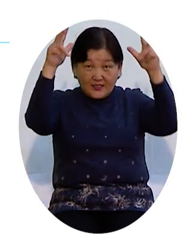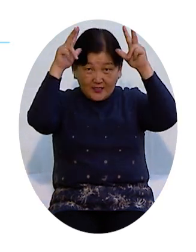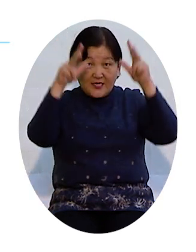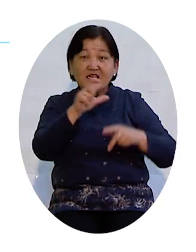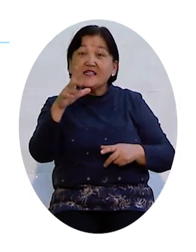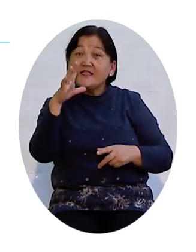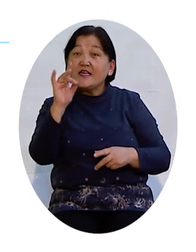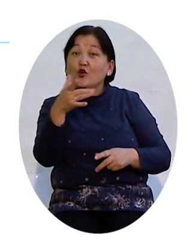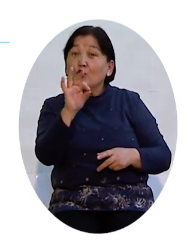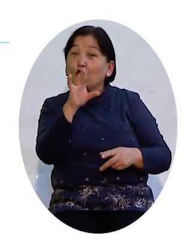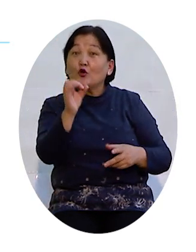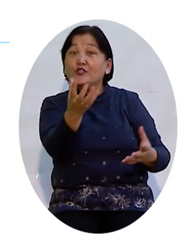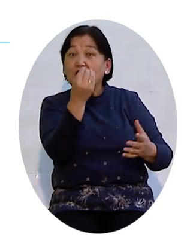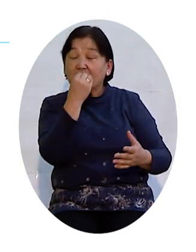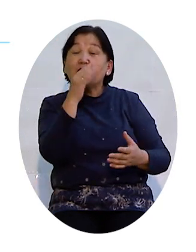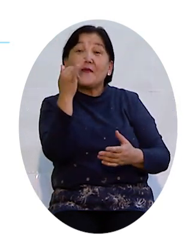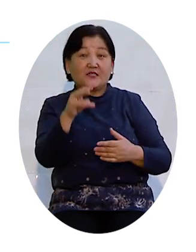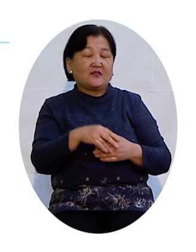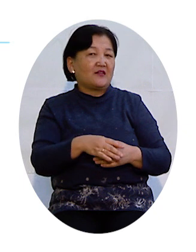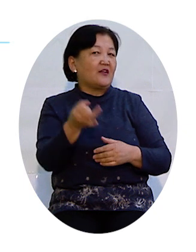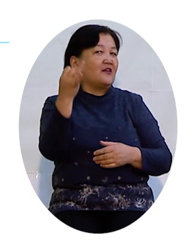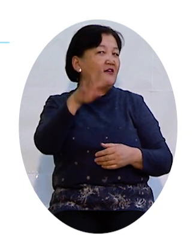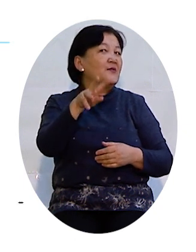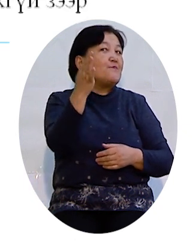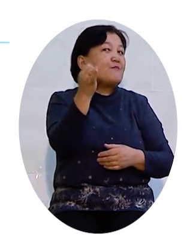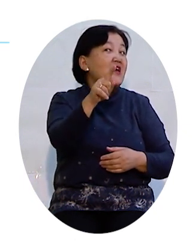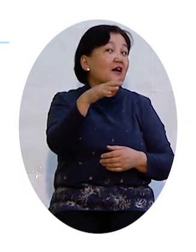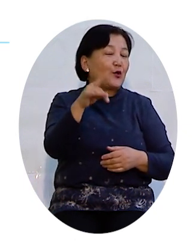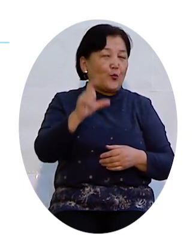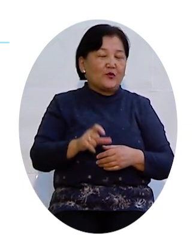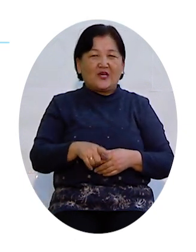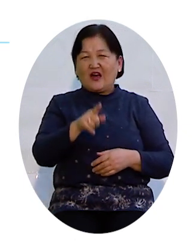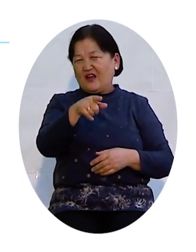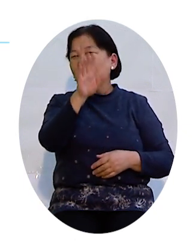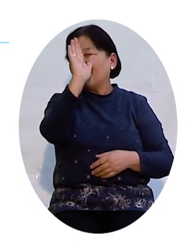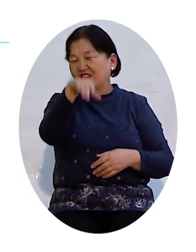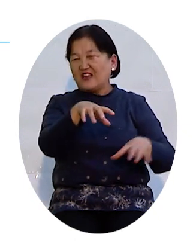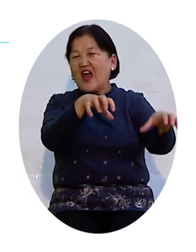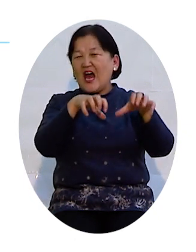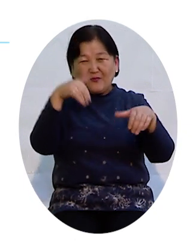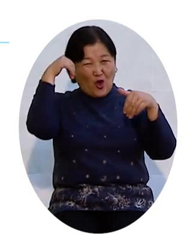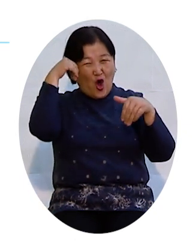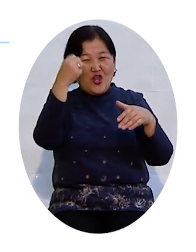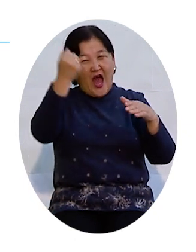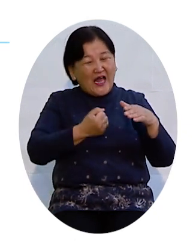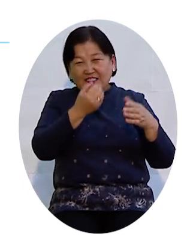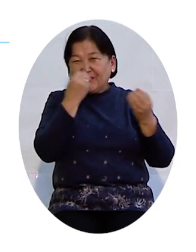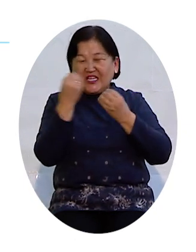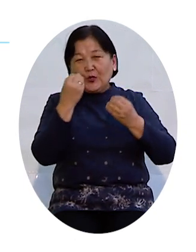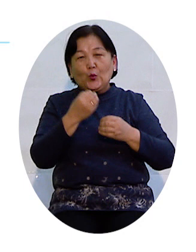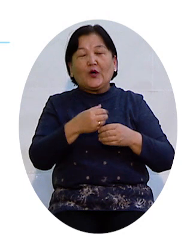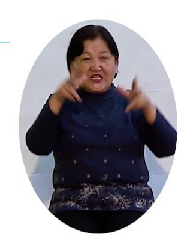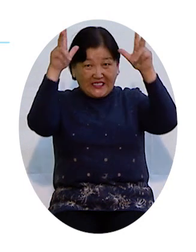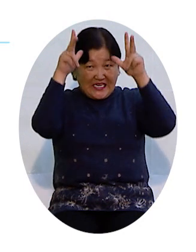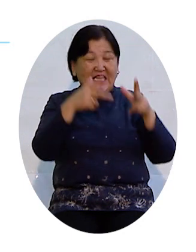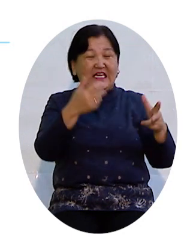байх нь. Ийм байхаар яахны хүмүүс энэ харамч байх нь шүү дээ гэд ярих нь биш. За, сарваа цуцхийн хөндөгөр